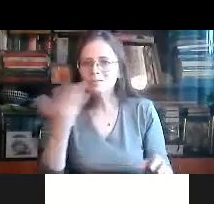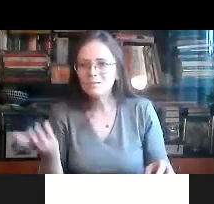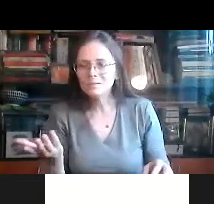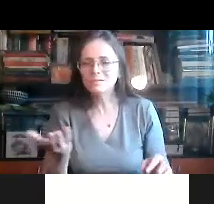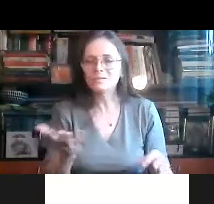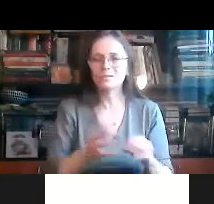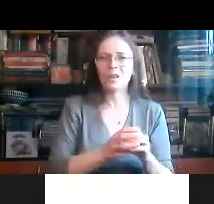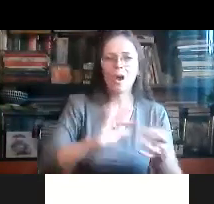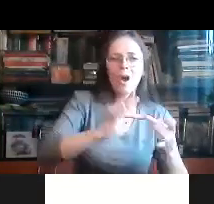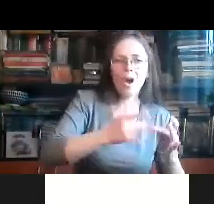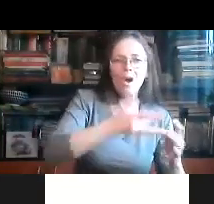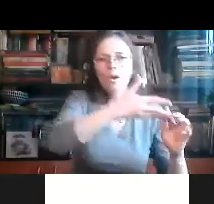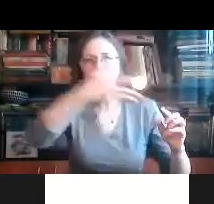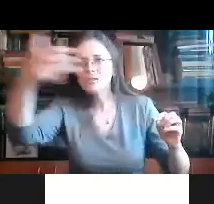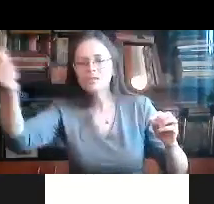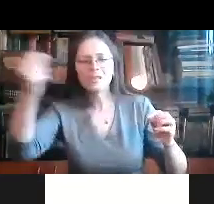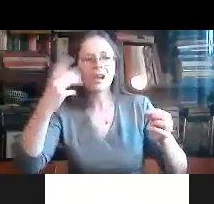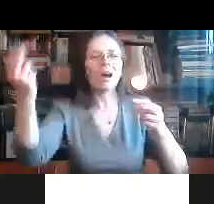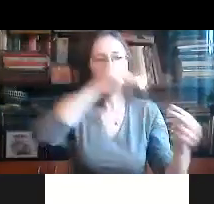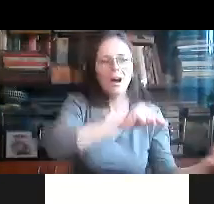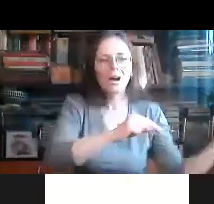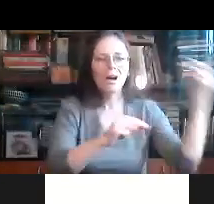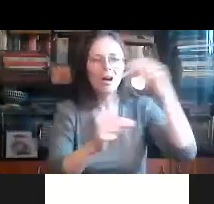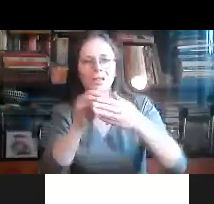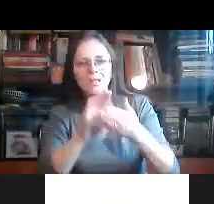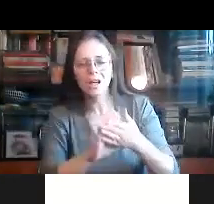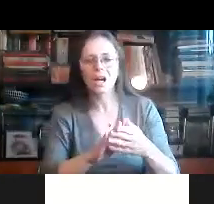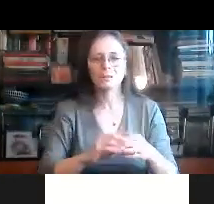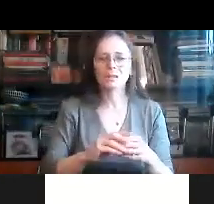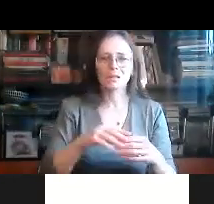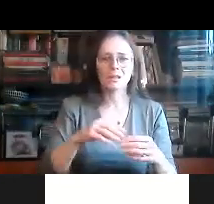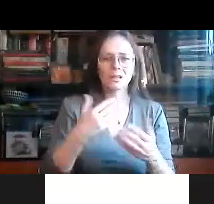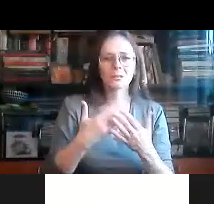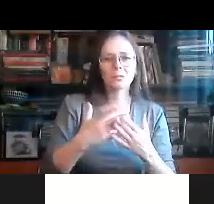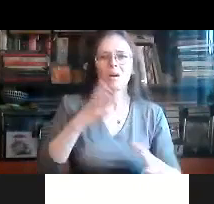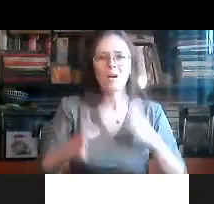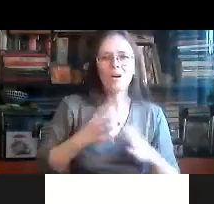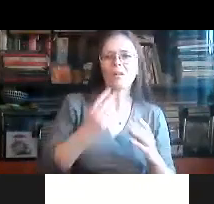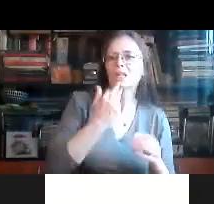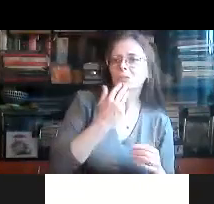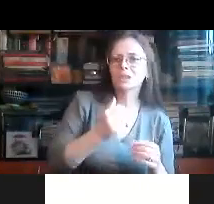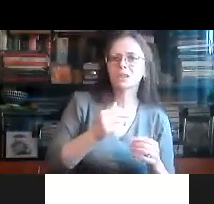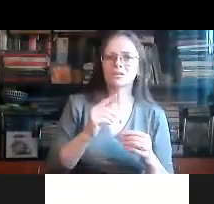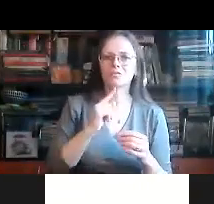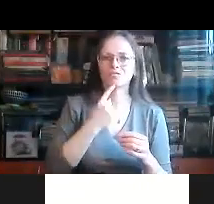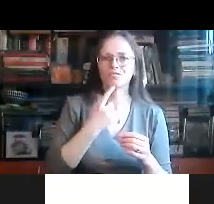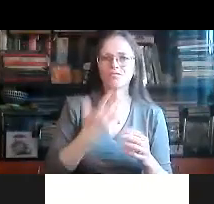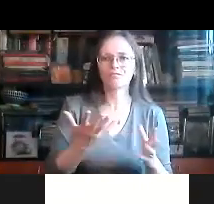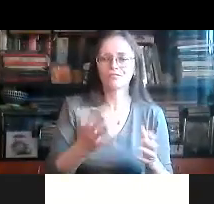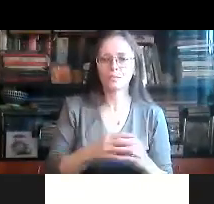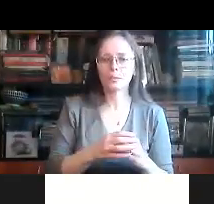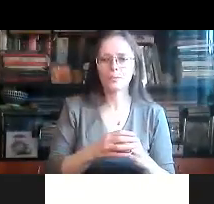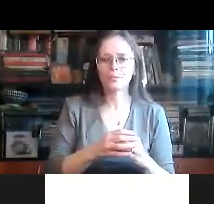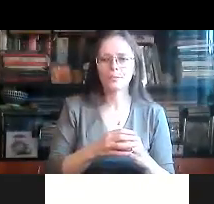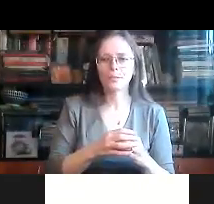как-то продолжать репетировать, насколько я от Насти поняла. Может быть, Настя что-то скажет, что происходит. Театр,